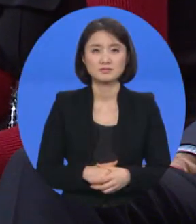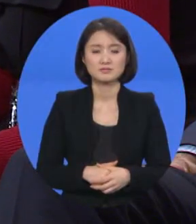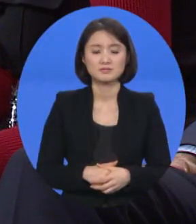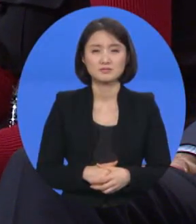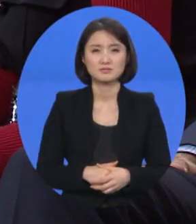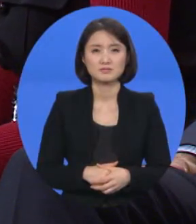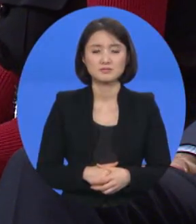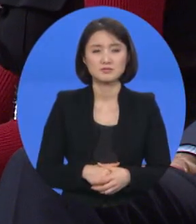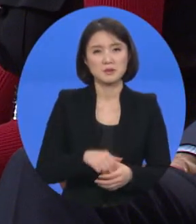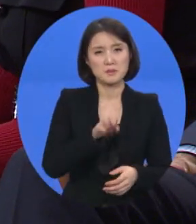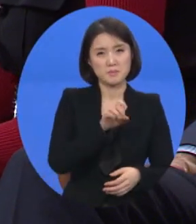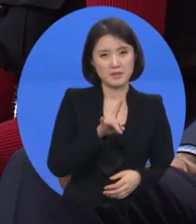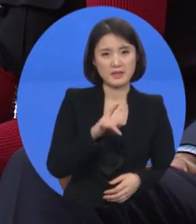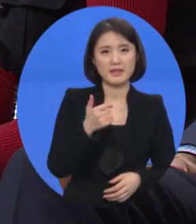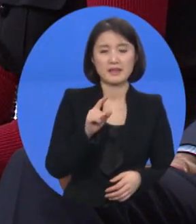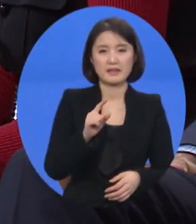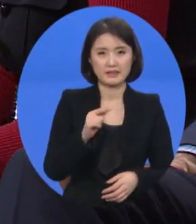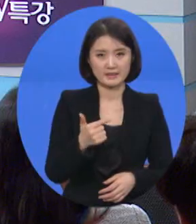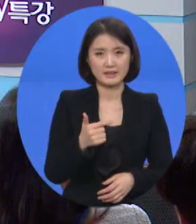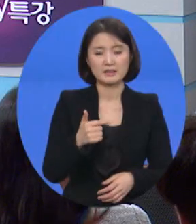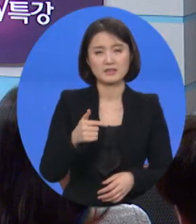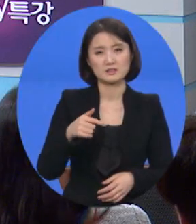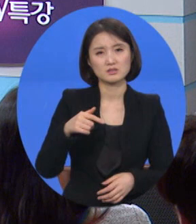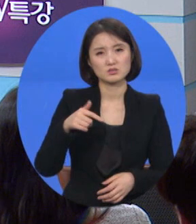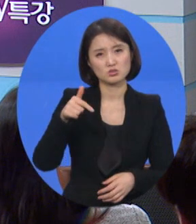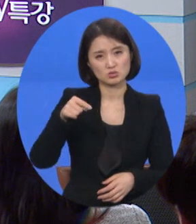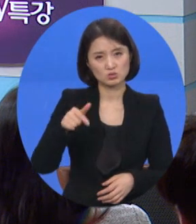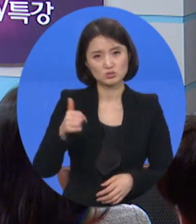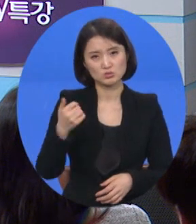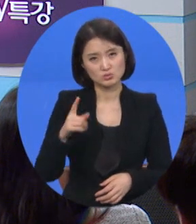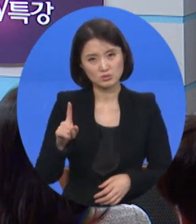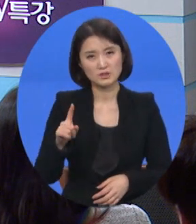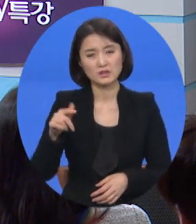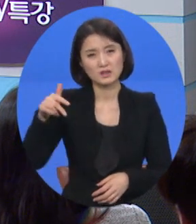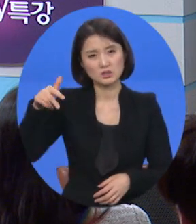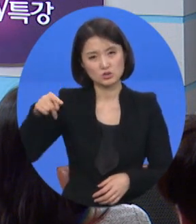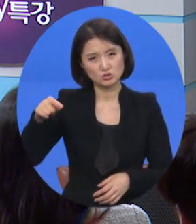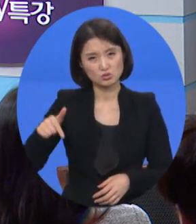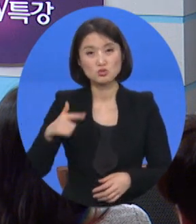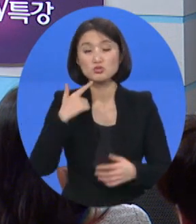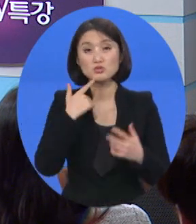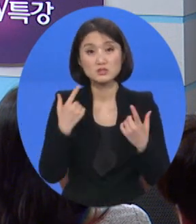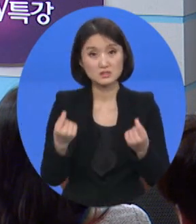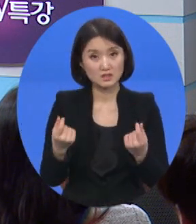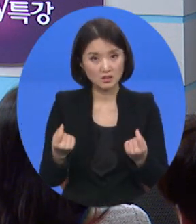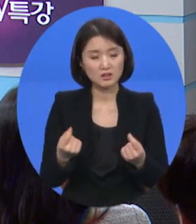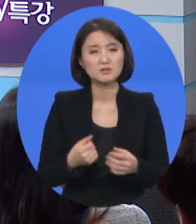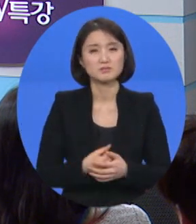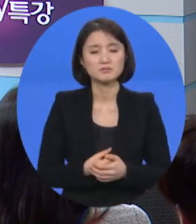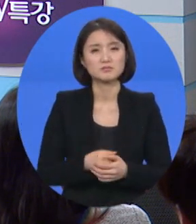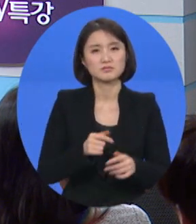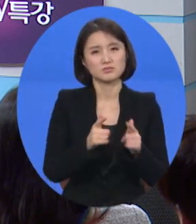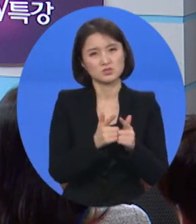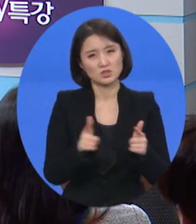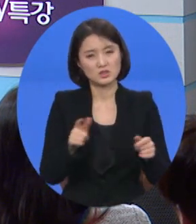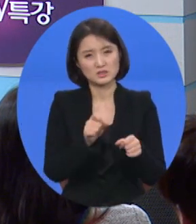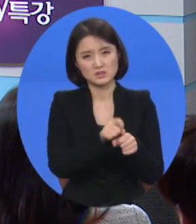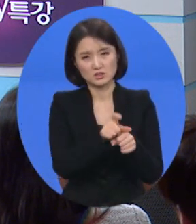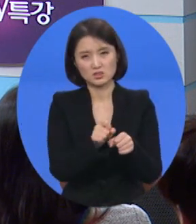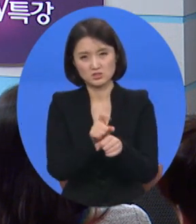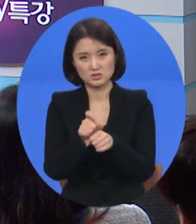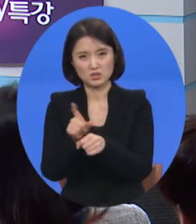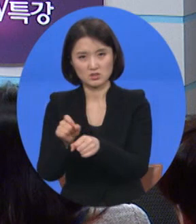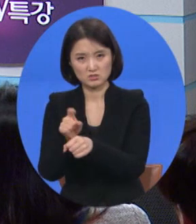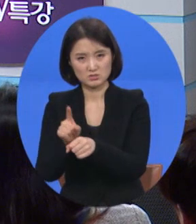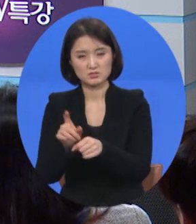난 국 쪽은 다 사군자 로 불러서 그들의 그 식물의 특성을 가지고 우리한테 선비들 로서